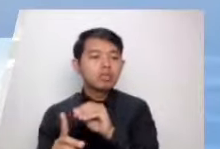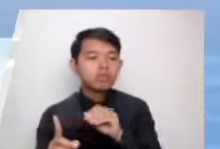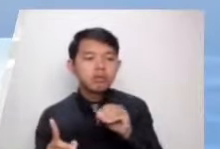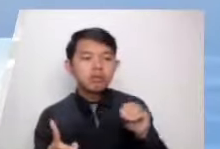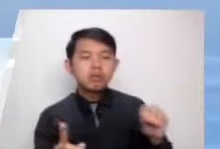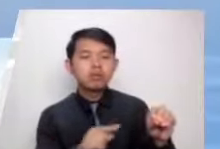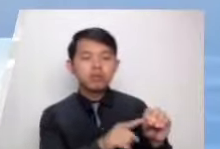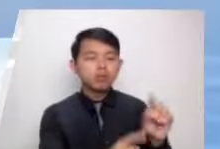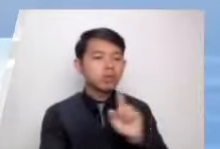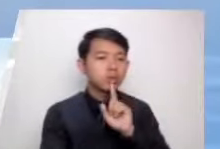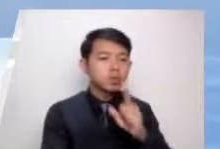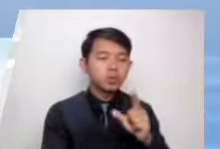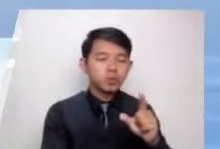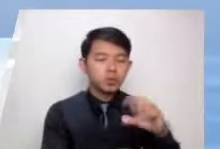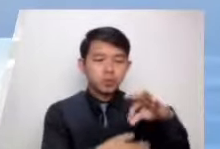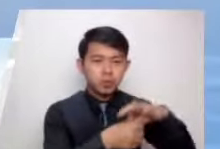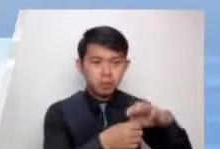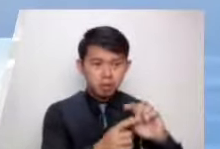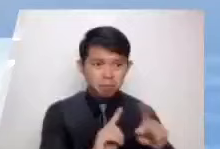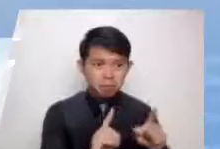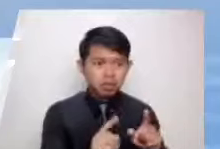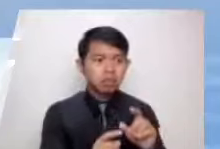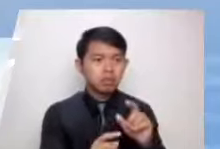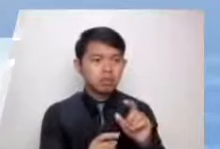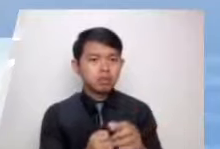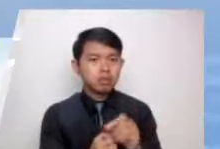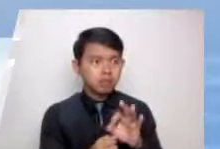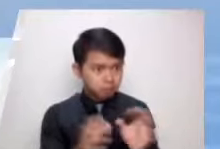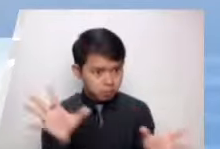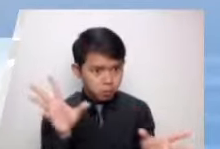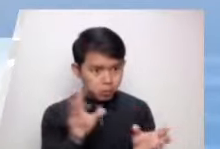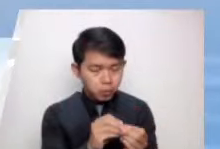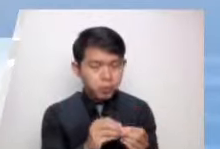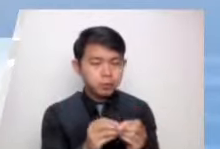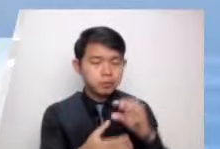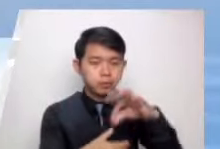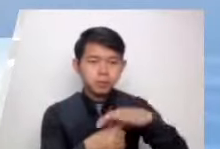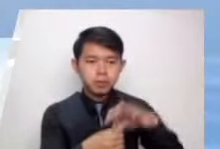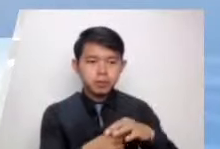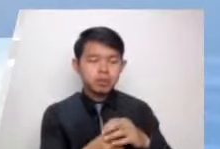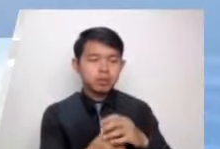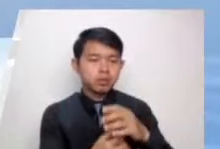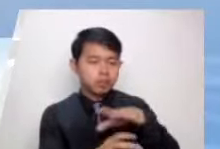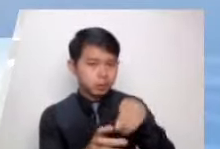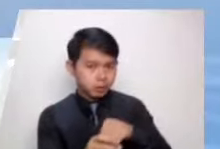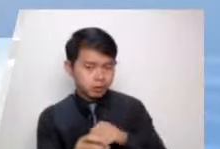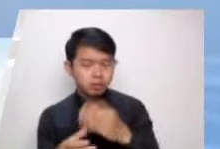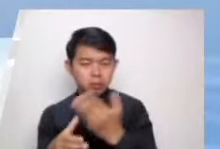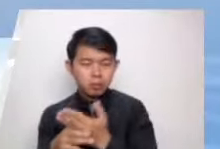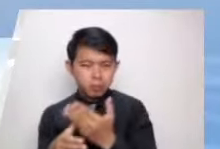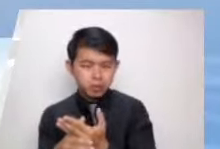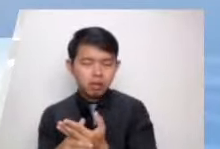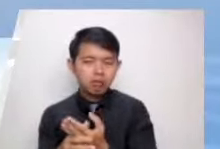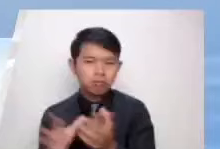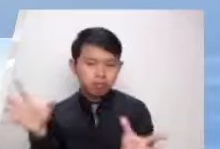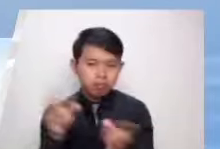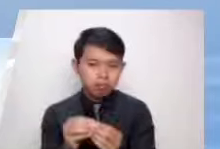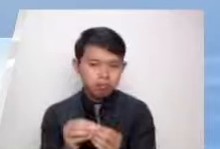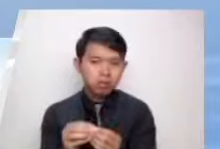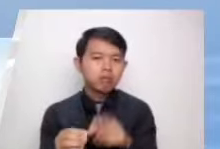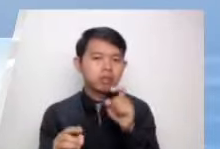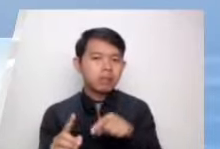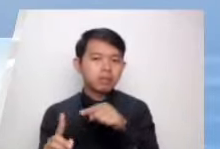lehitimong kandidato. Eh paano kung pag sinuma total mo, pati yung sa mismong lehitimong kandidato at sa nuisance, lalabas siya pala dapat ang proklamado at